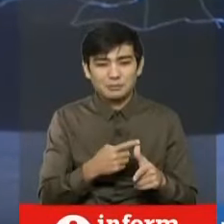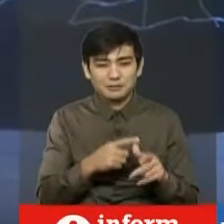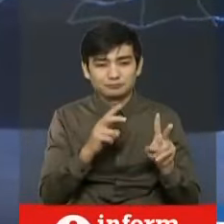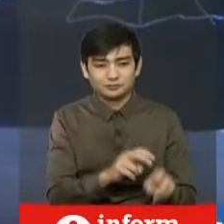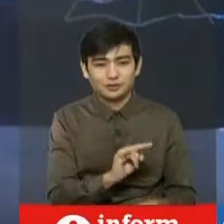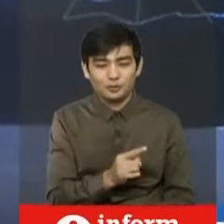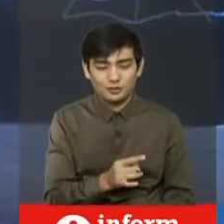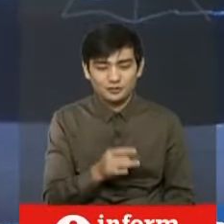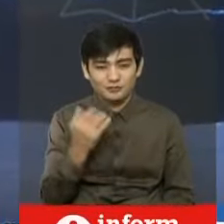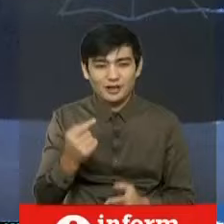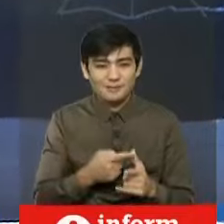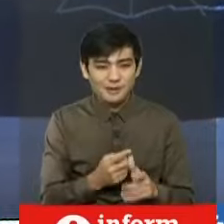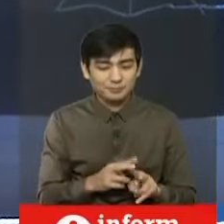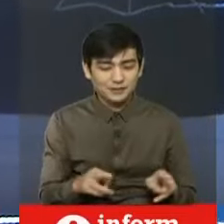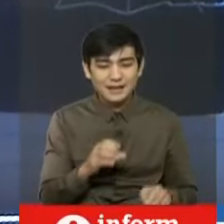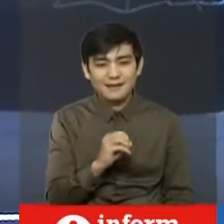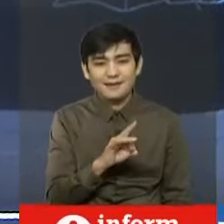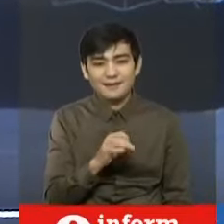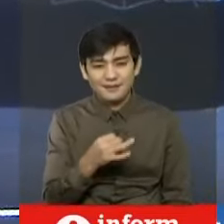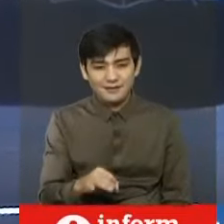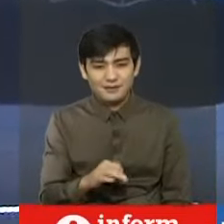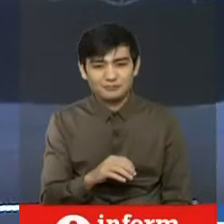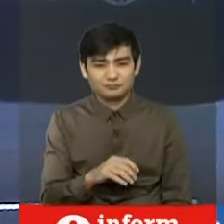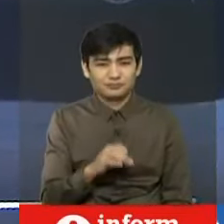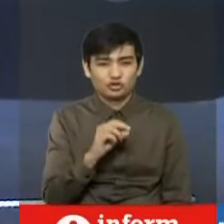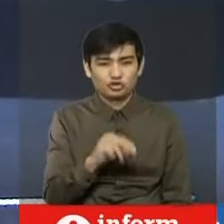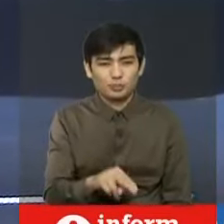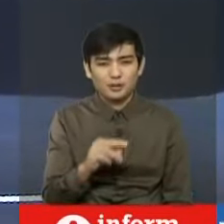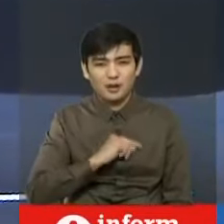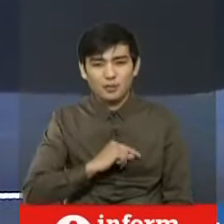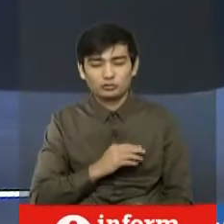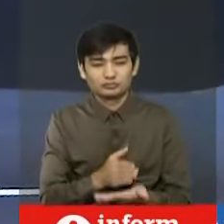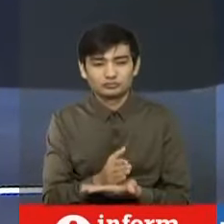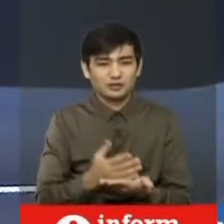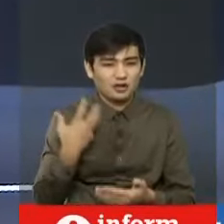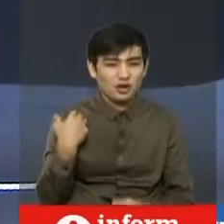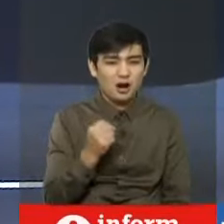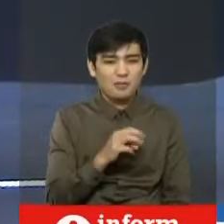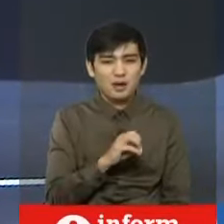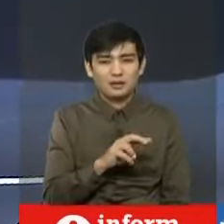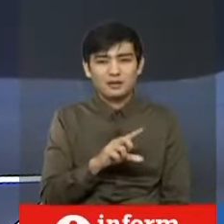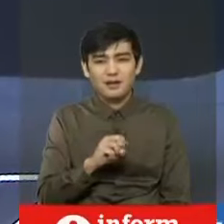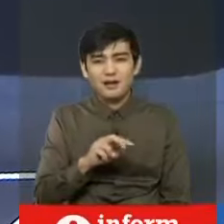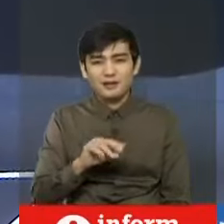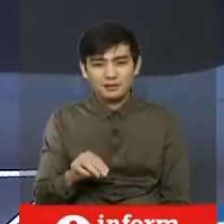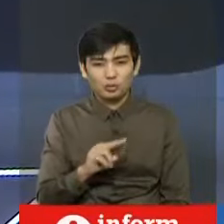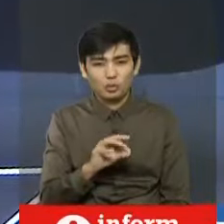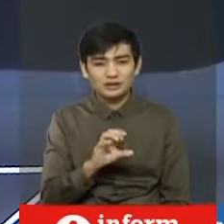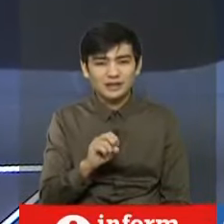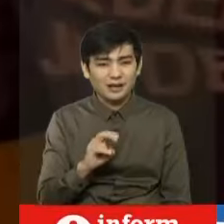Осылайша кішкентай нәрестеге Ерей мен Тау ауданы төтенше жағдайлар бөлімінің бастығы Амангелді Доскеновтың аты